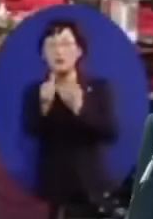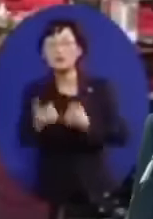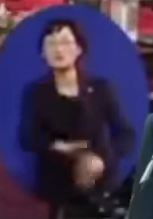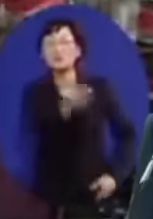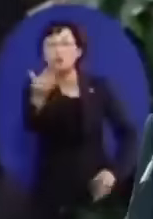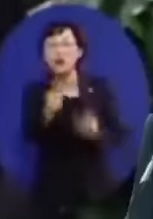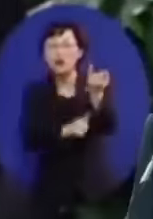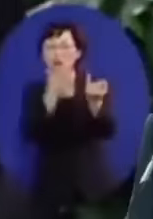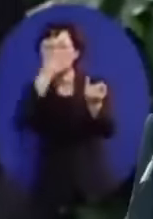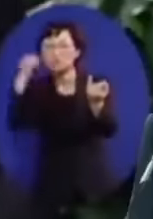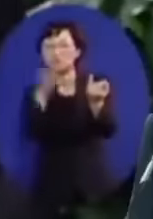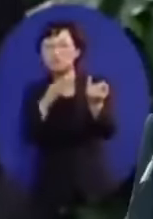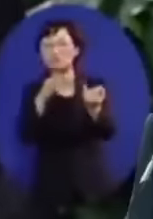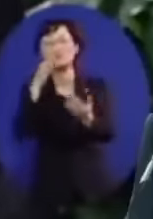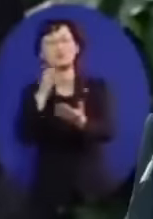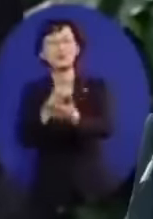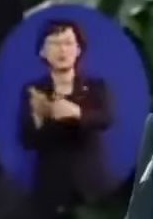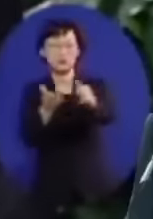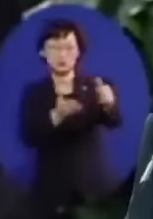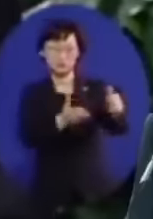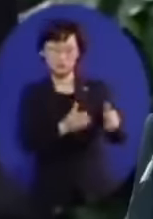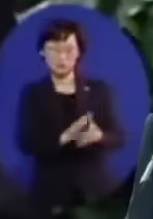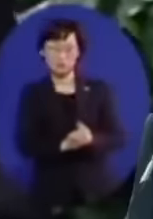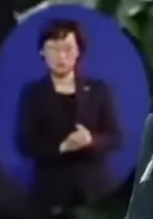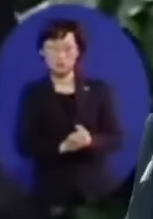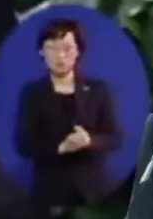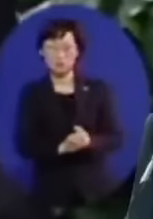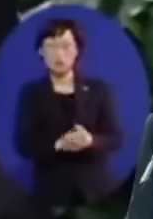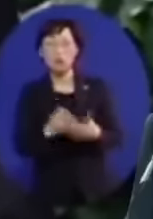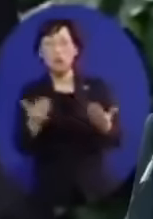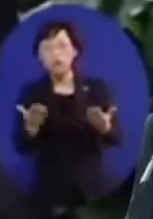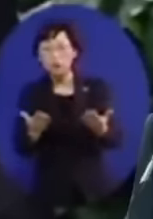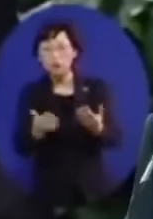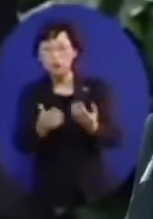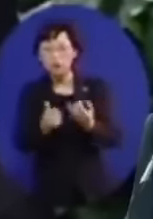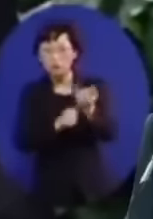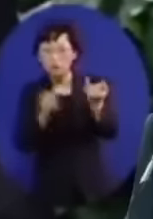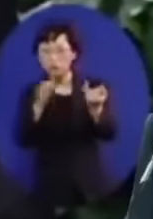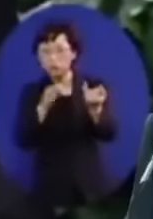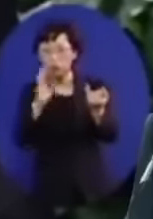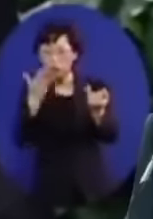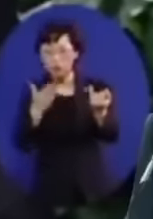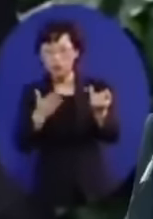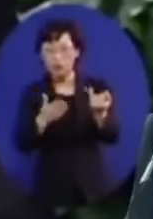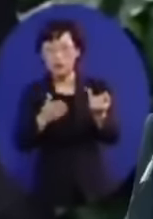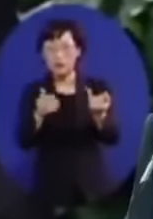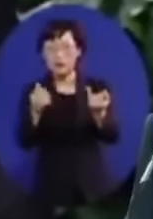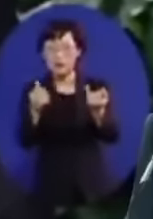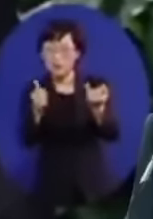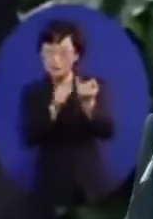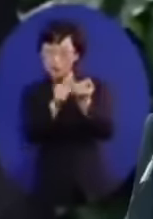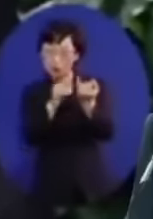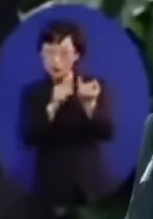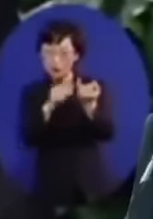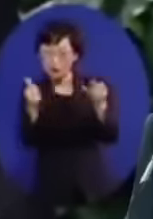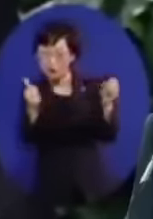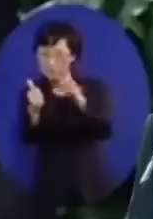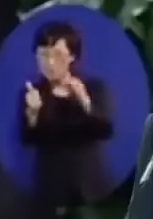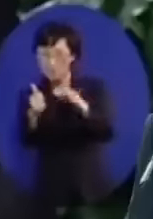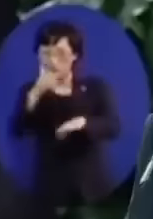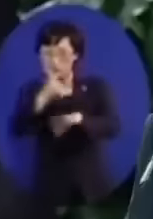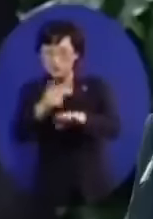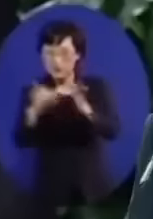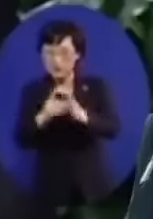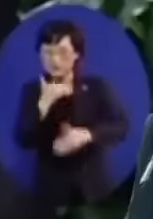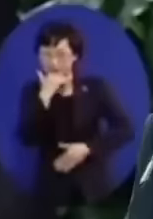아내를 무시하지 마십시오. 어떻게 안 무시하냐? 아내가 말하거든 끝까지 잘 들어주십시오. 바보